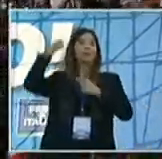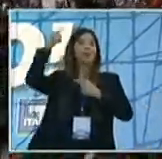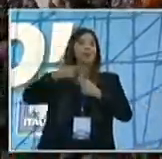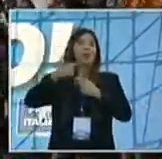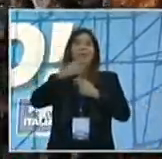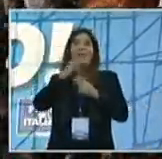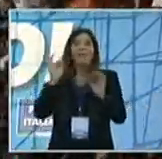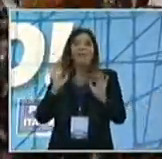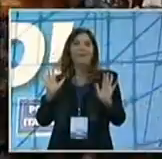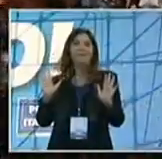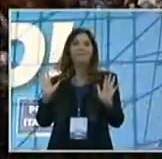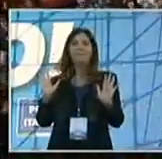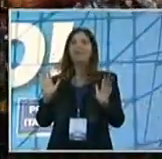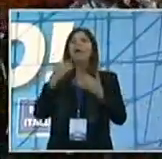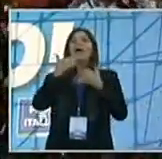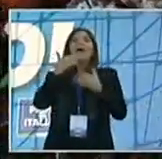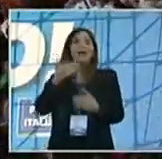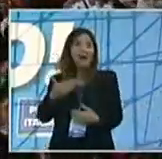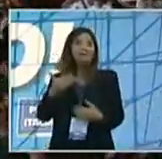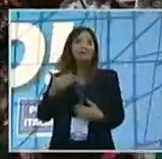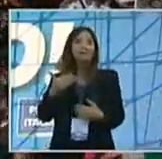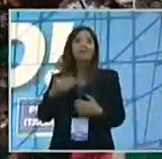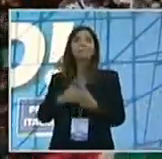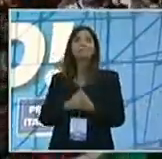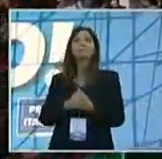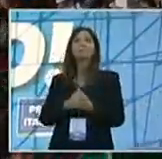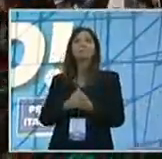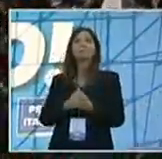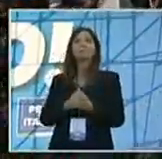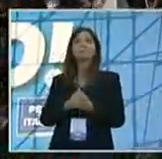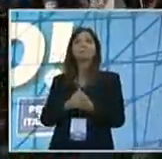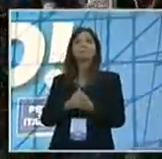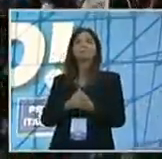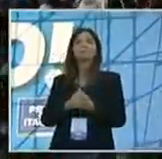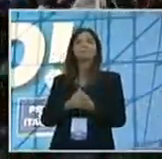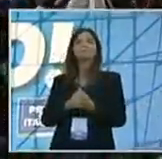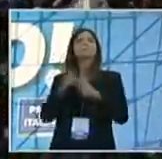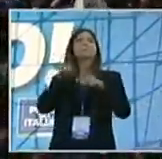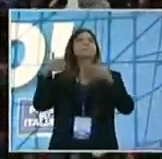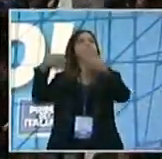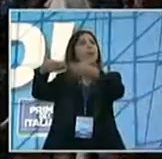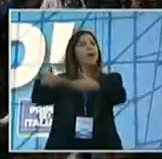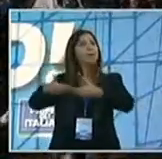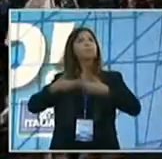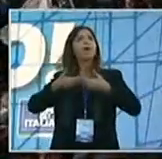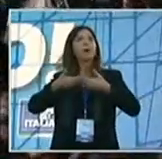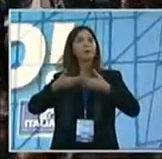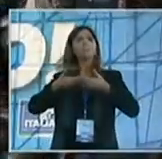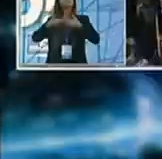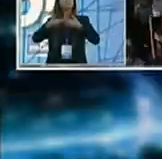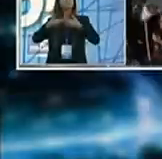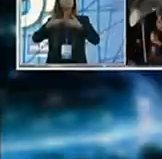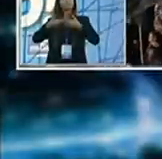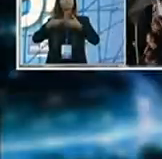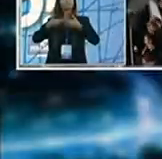tranquilla rispetto a Pontida, tanto che ha passeggiato avanti e indietro più volte accanto alla transenna